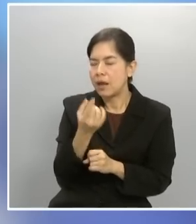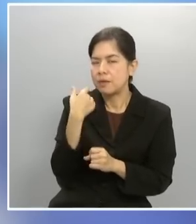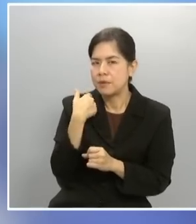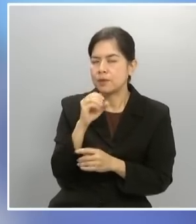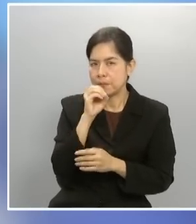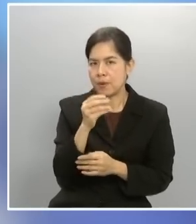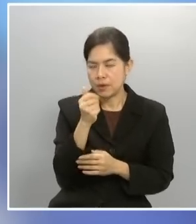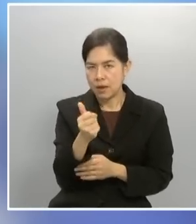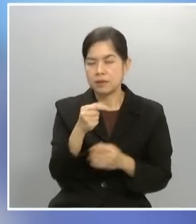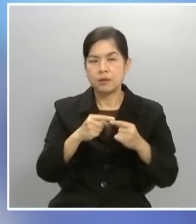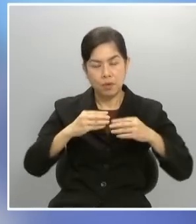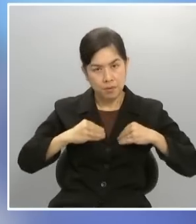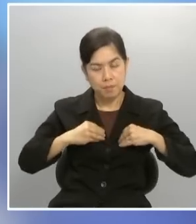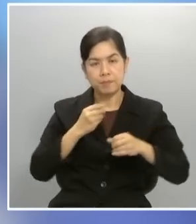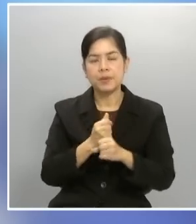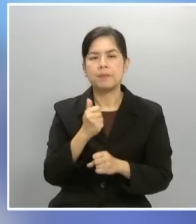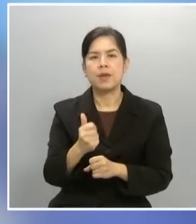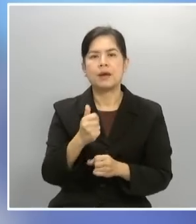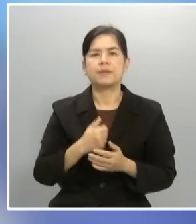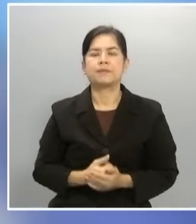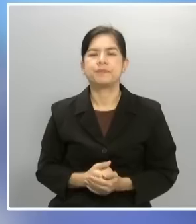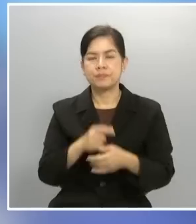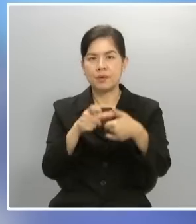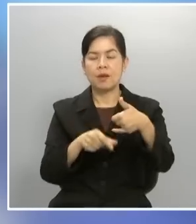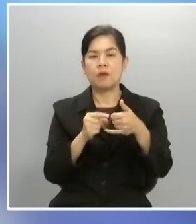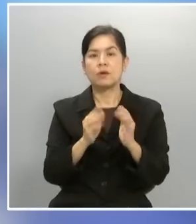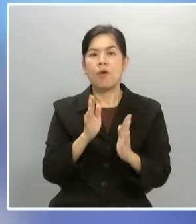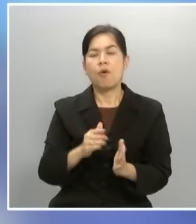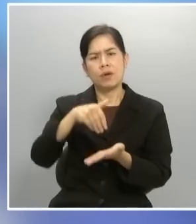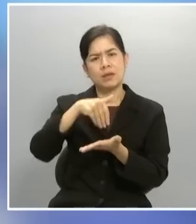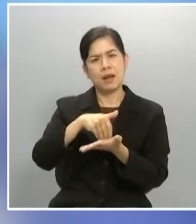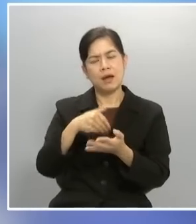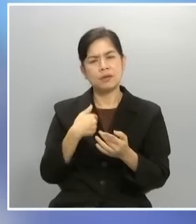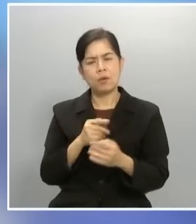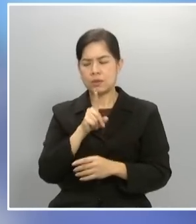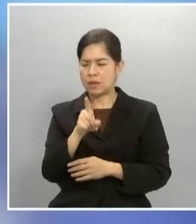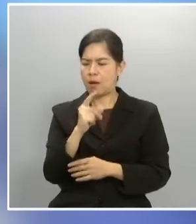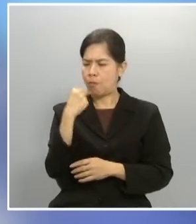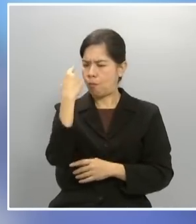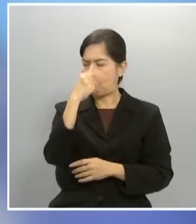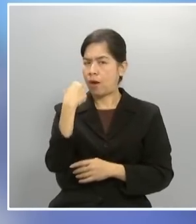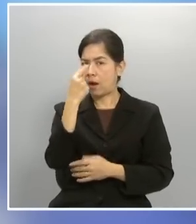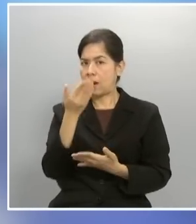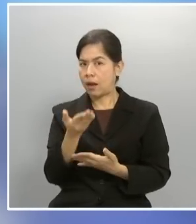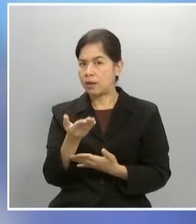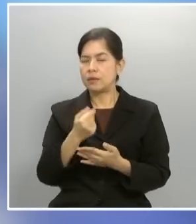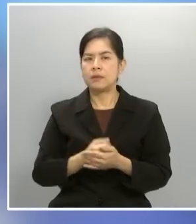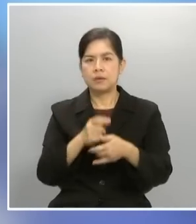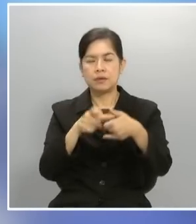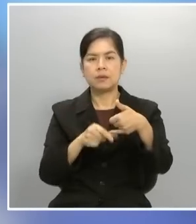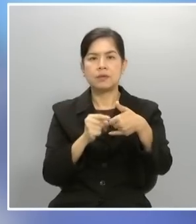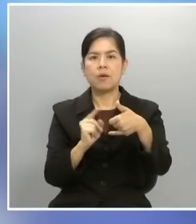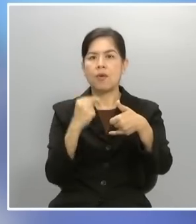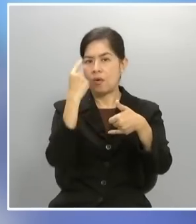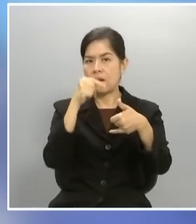ทุกอย่างคนที่เป็นคนกลางคนนี้หลายคนก็สอบถามเอ๊ะคือใครค่ะตอบได้เลยนะครับเป็น